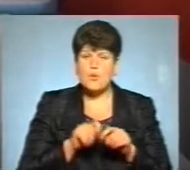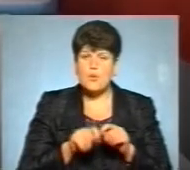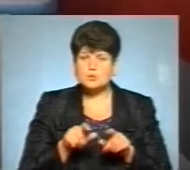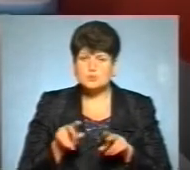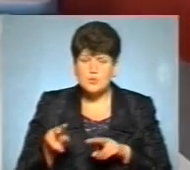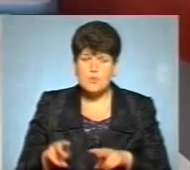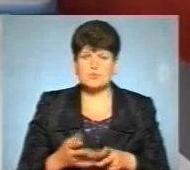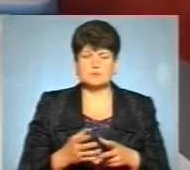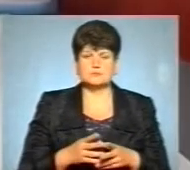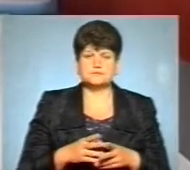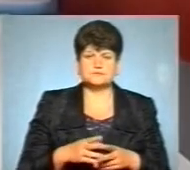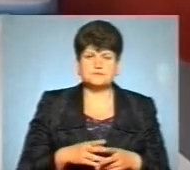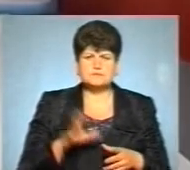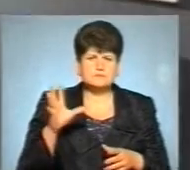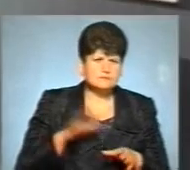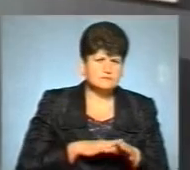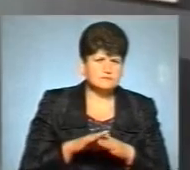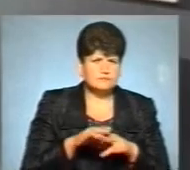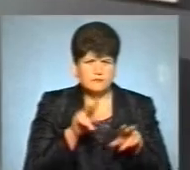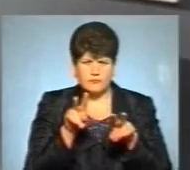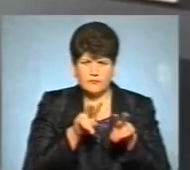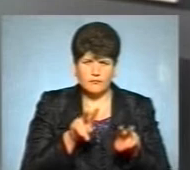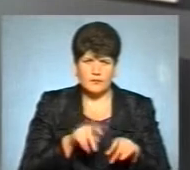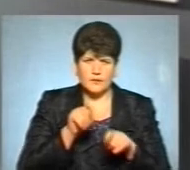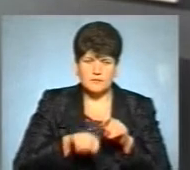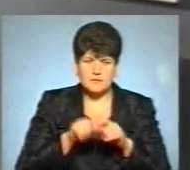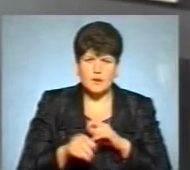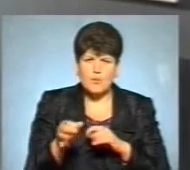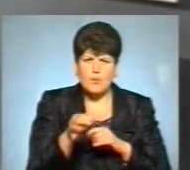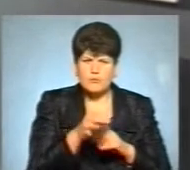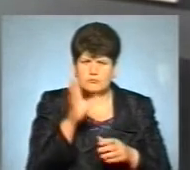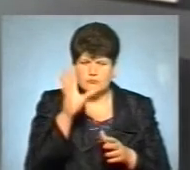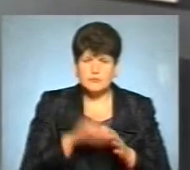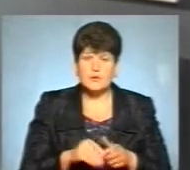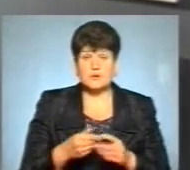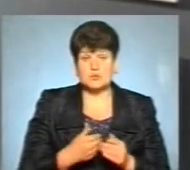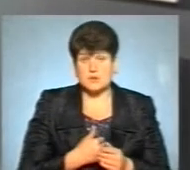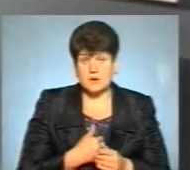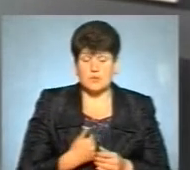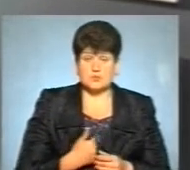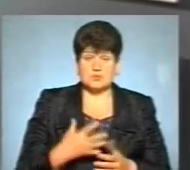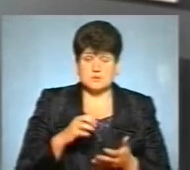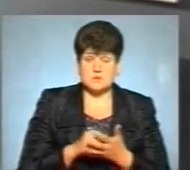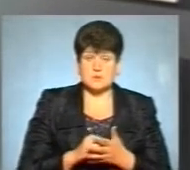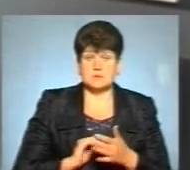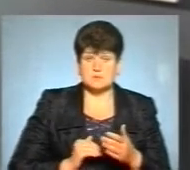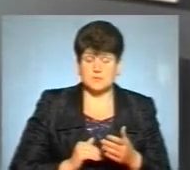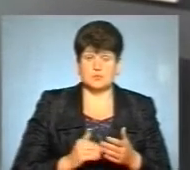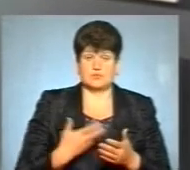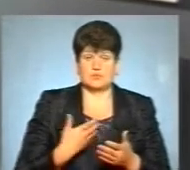це тоталізація стеження за кожною копійкою, але якщо я хочу займатися бізнесом, якщо я хочу ввести правила гри, я повинен